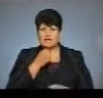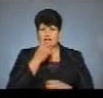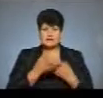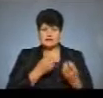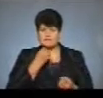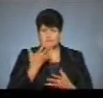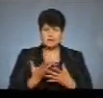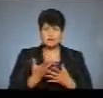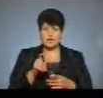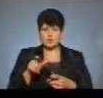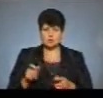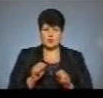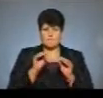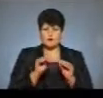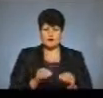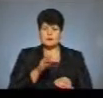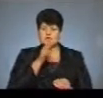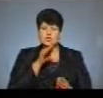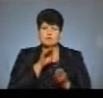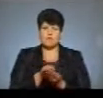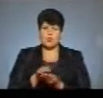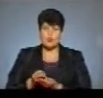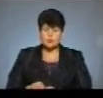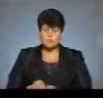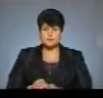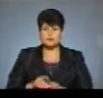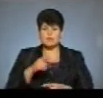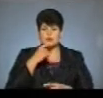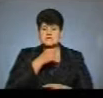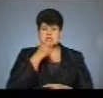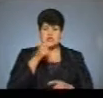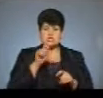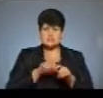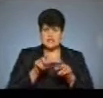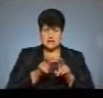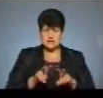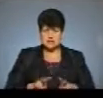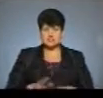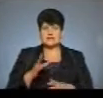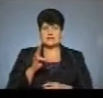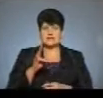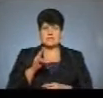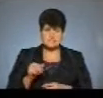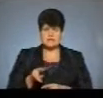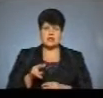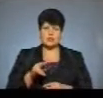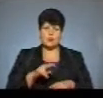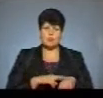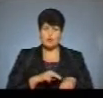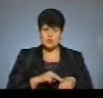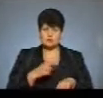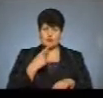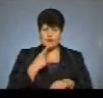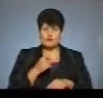словами односельців, люди поклали під час похорону. За словами старшої слідчої криміналістки Нацполіції області Ольги Романів,